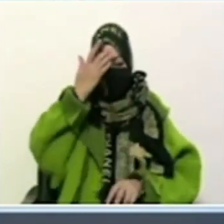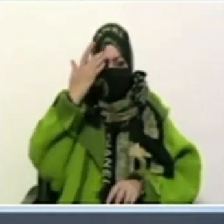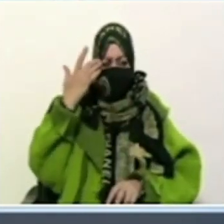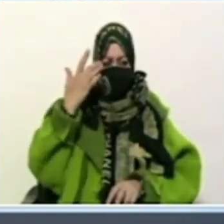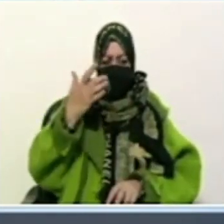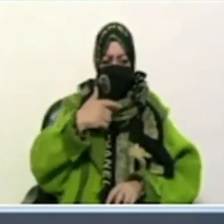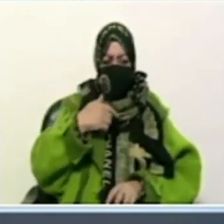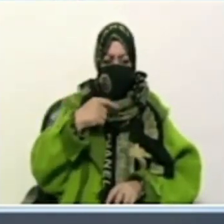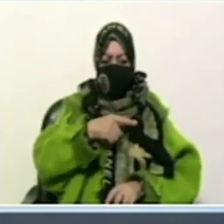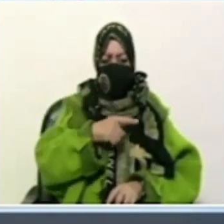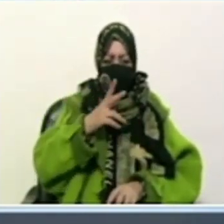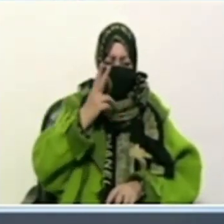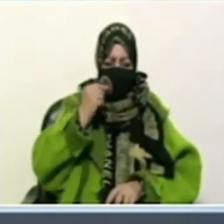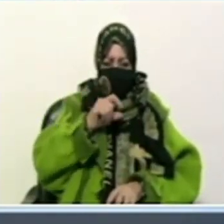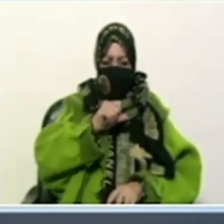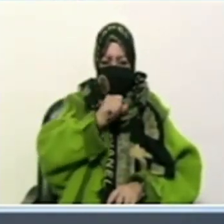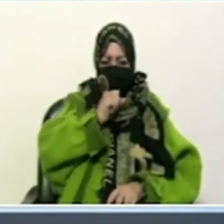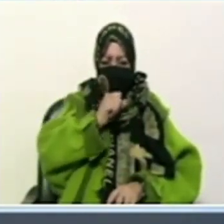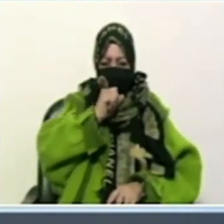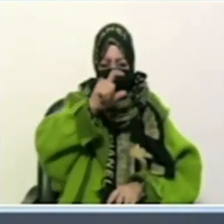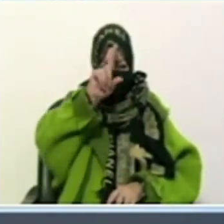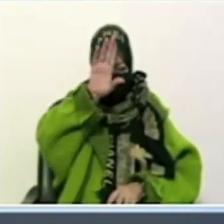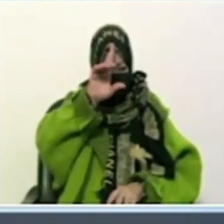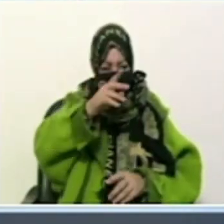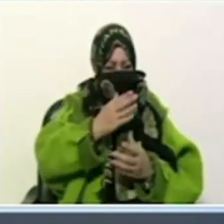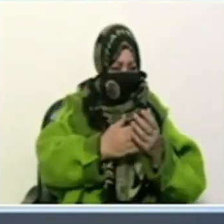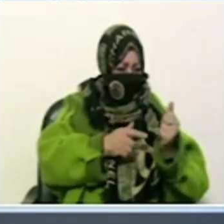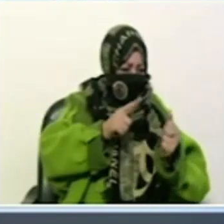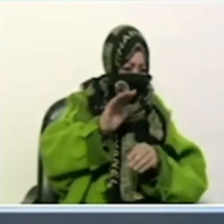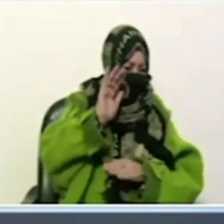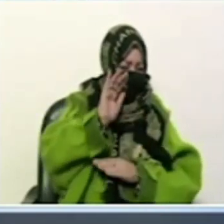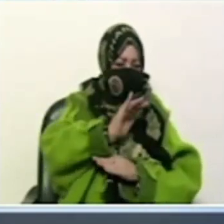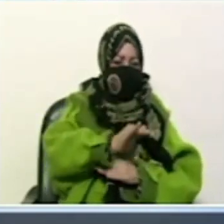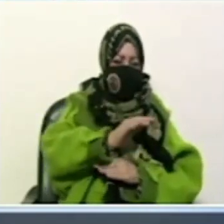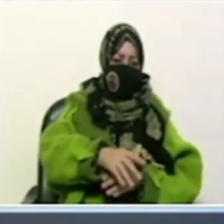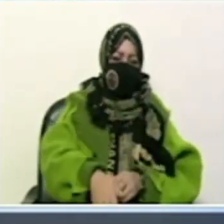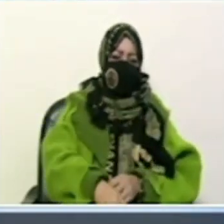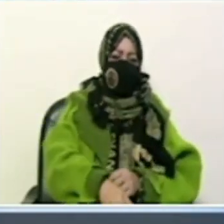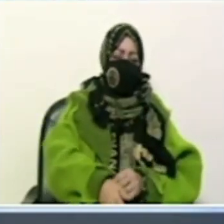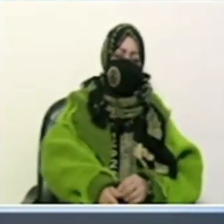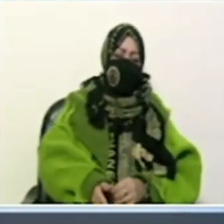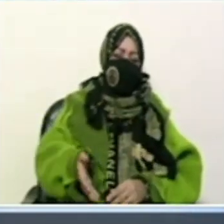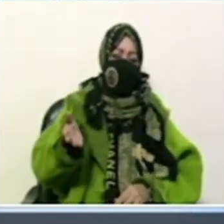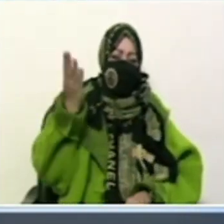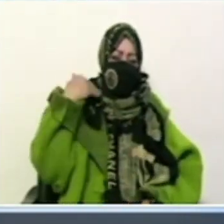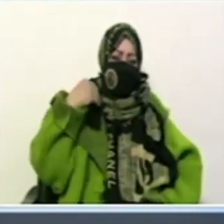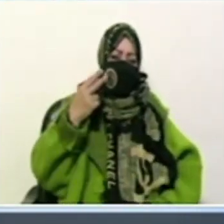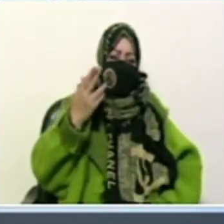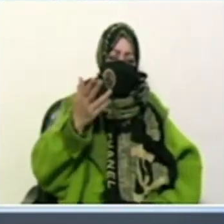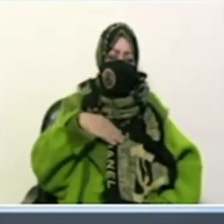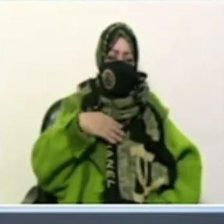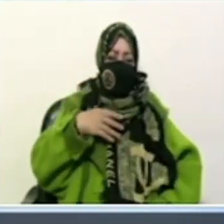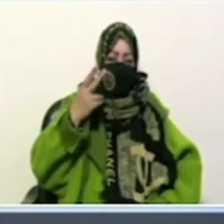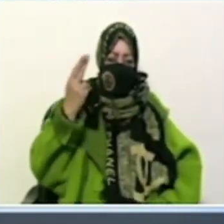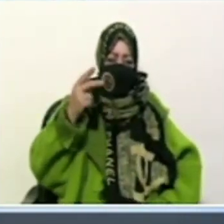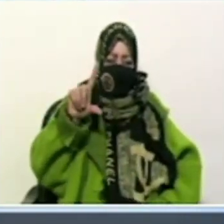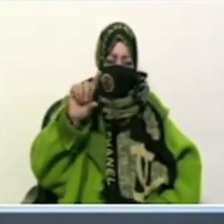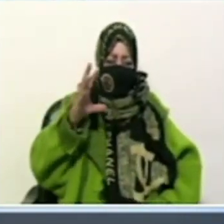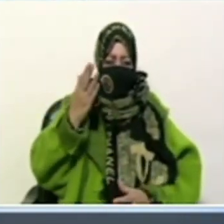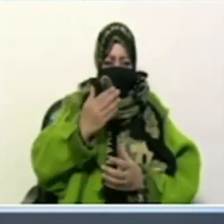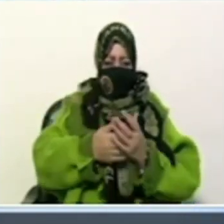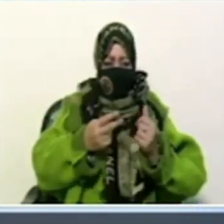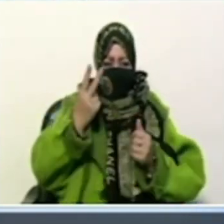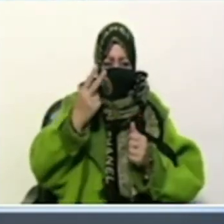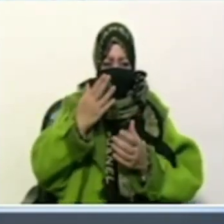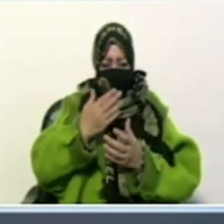ابن ابنته فاطمة رضي الله عنها، فيجزي يعني لو عق عنه